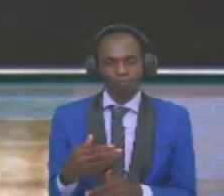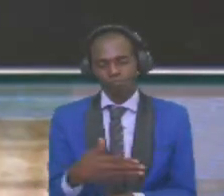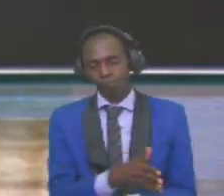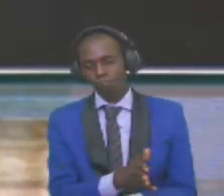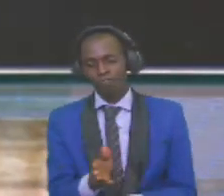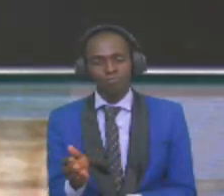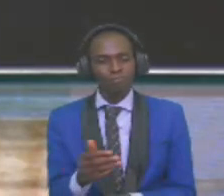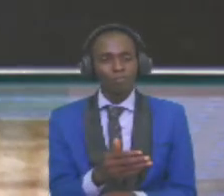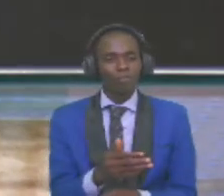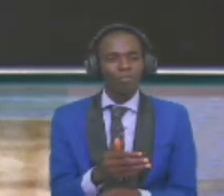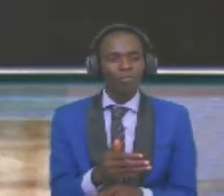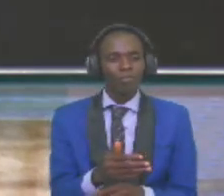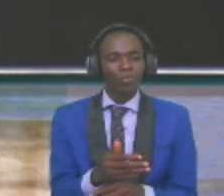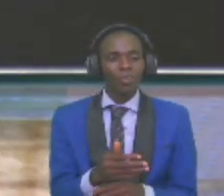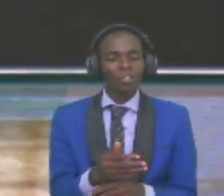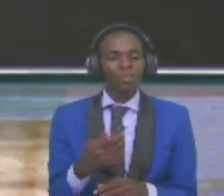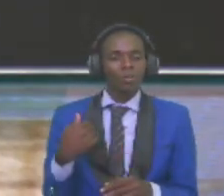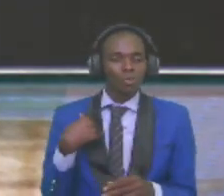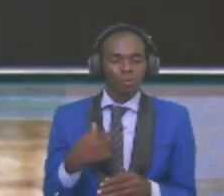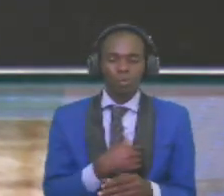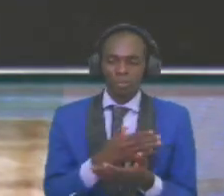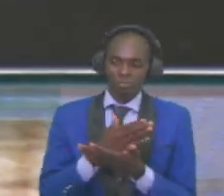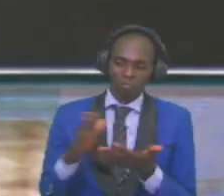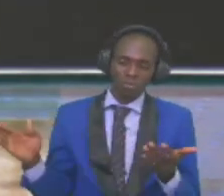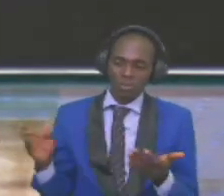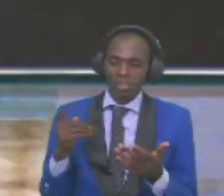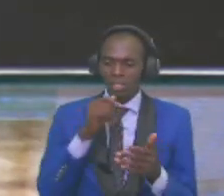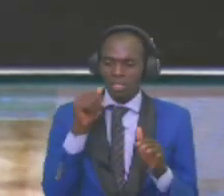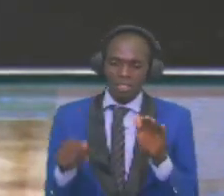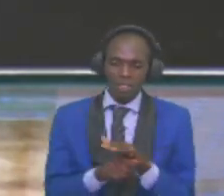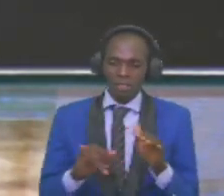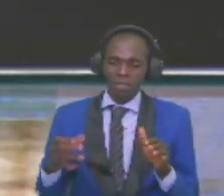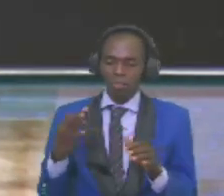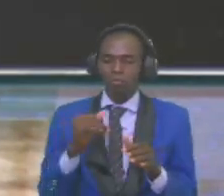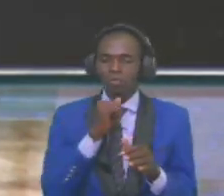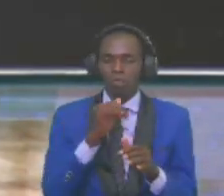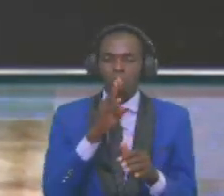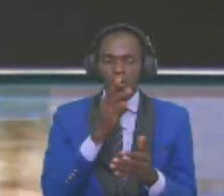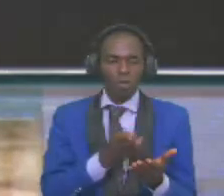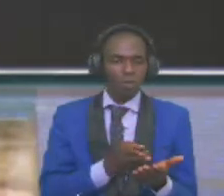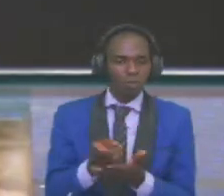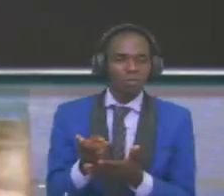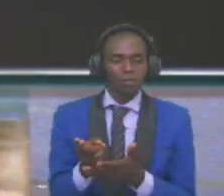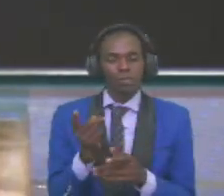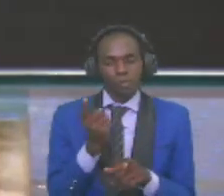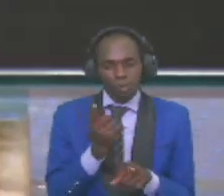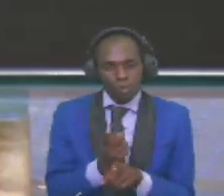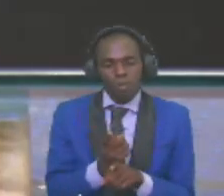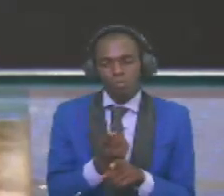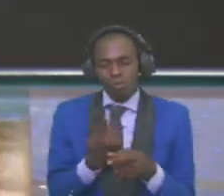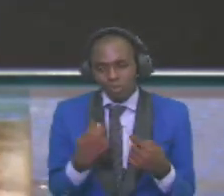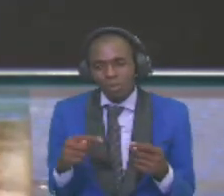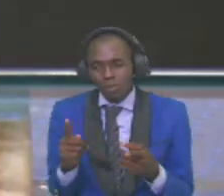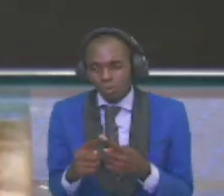magouilles nous relançons nous rejetons des choses on est honteuse qui se fera sur les 1